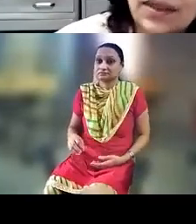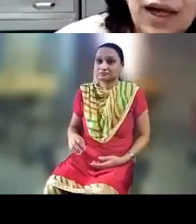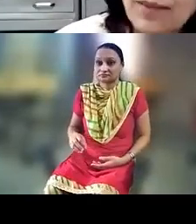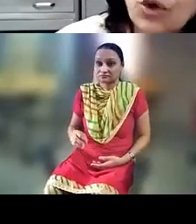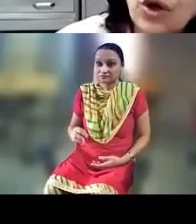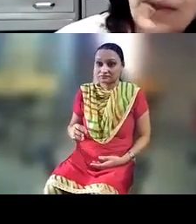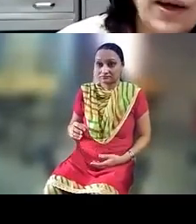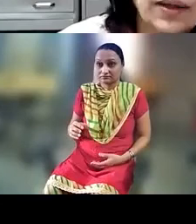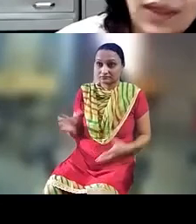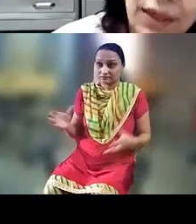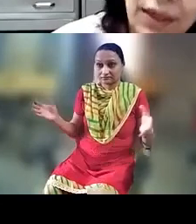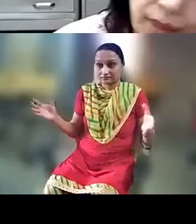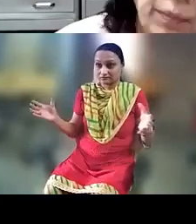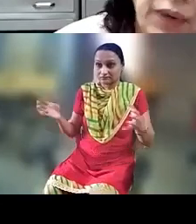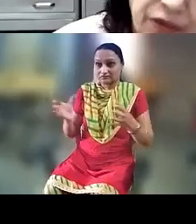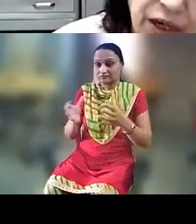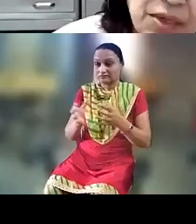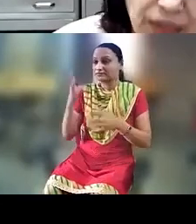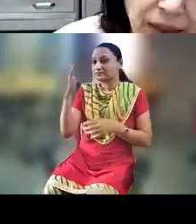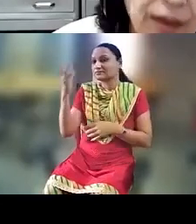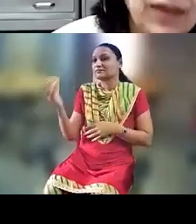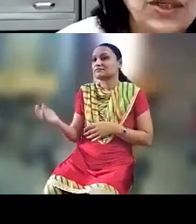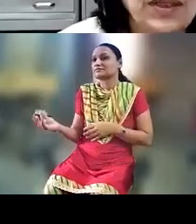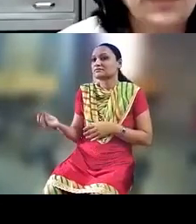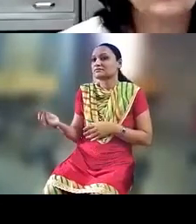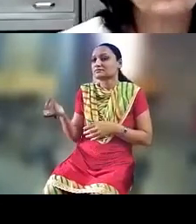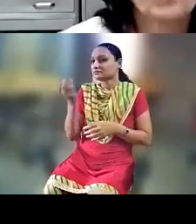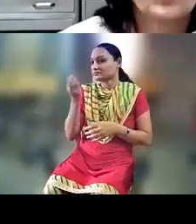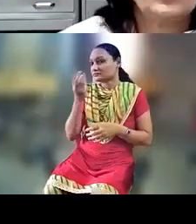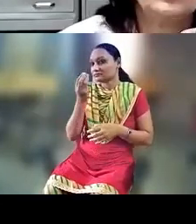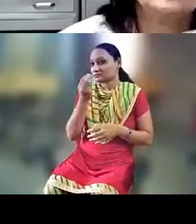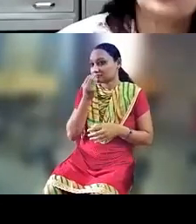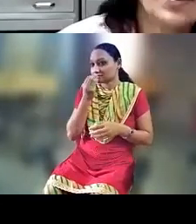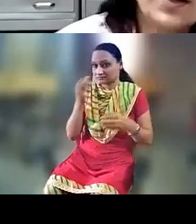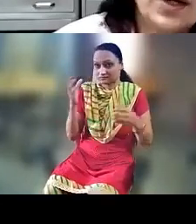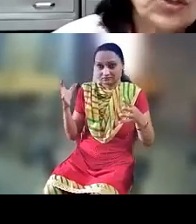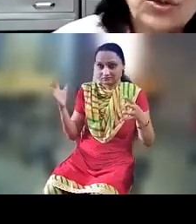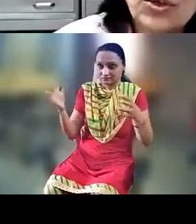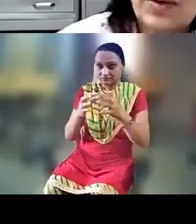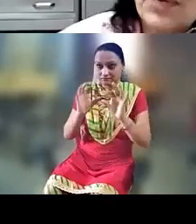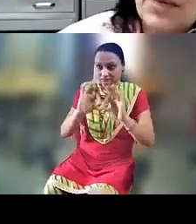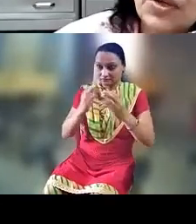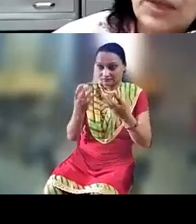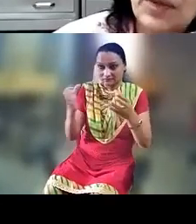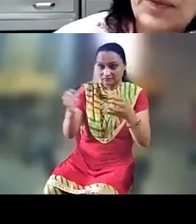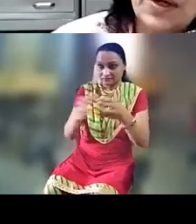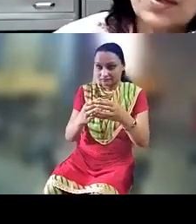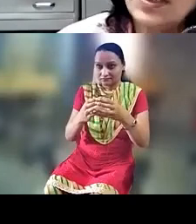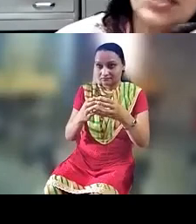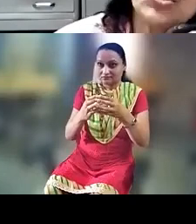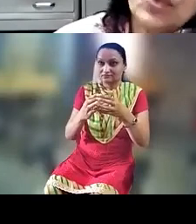साथ, आमतौर पे रात का खाना परिवार में साथ खाया जाता है, सुबह का नाश्ता तो सब अपने अपने